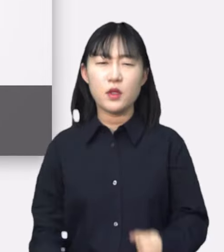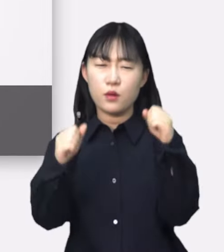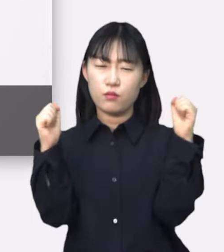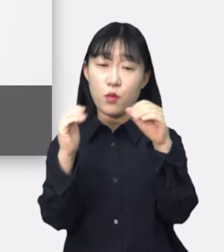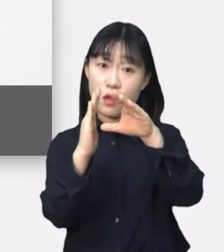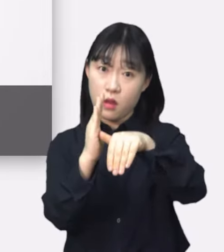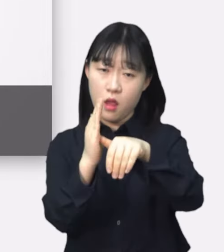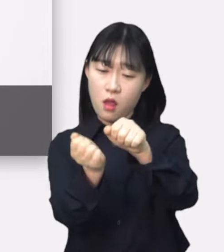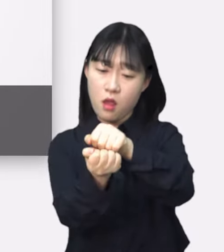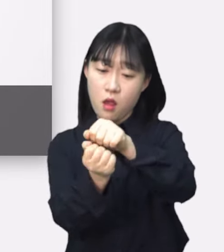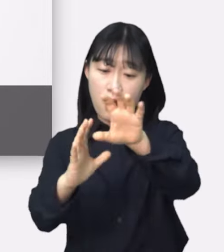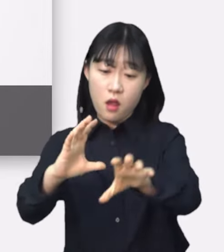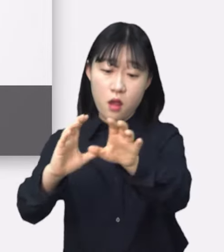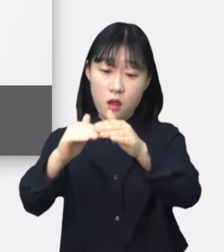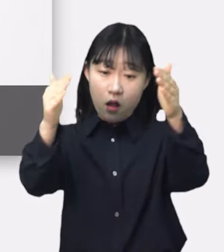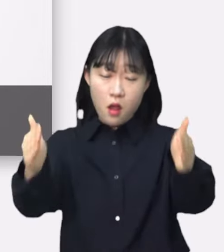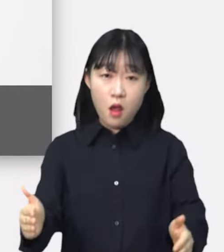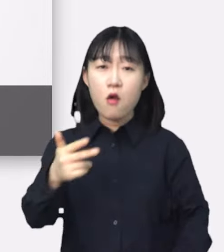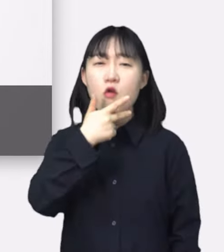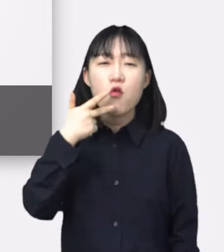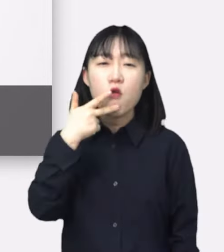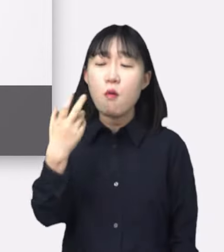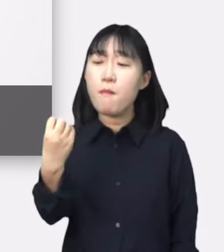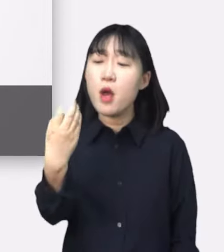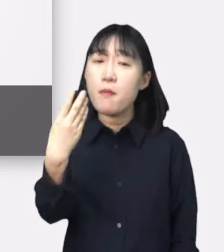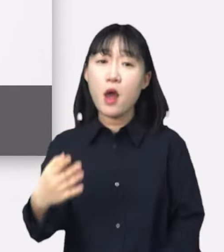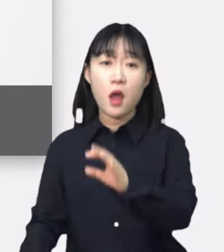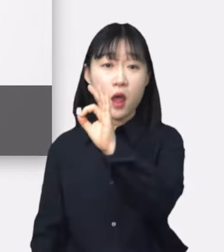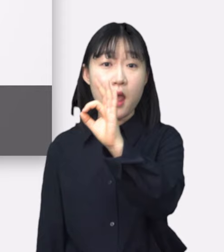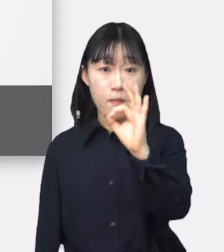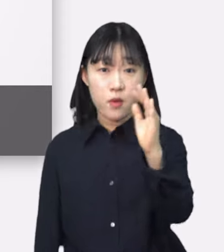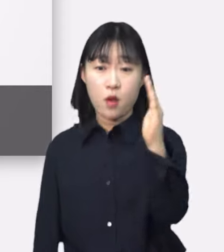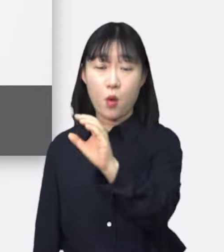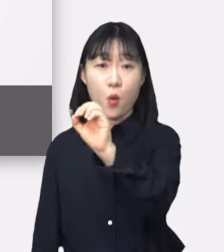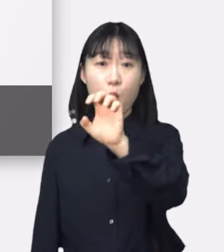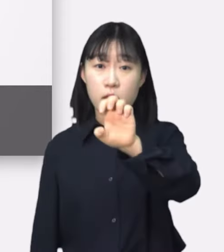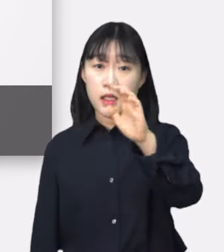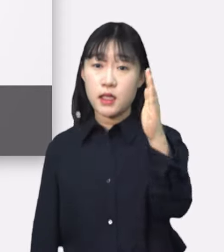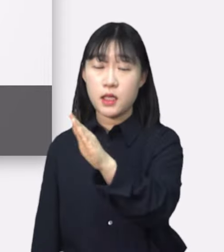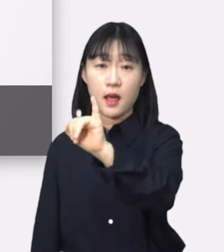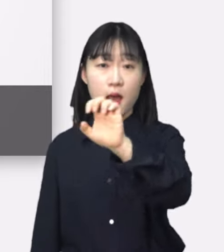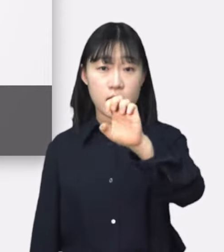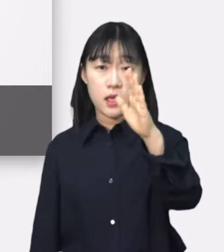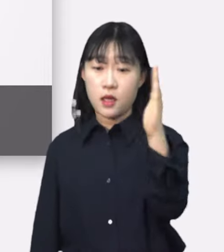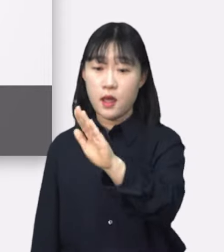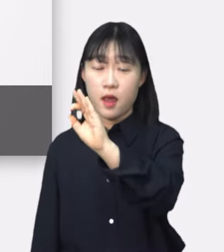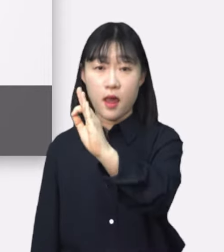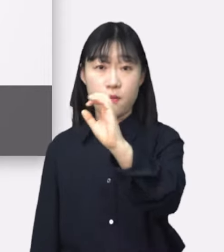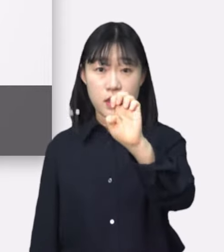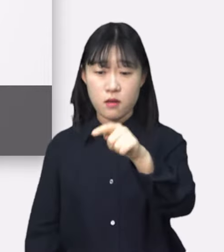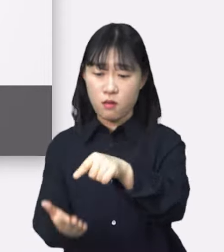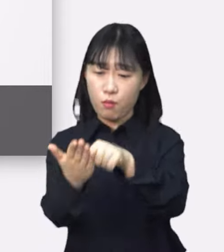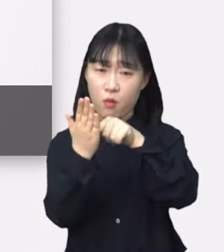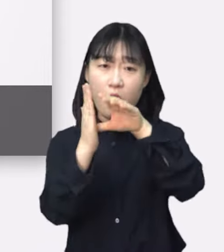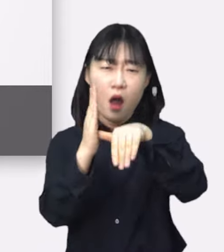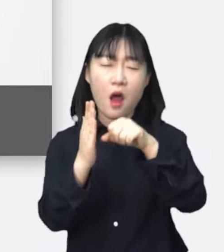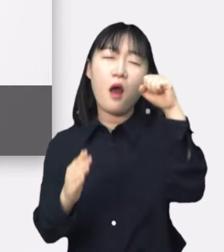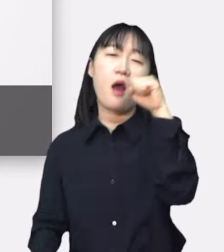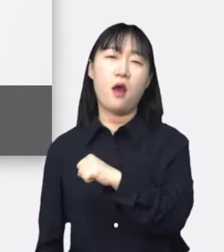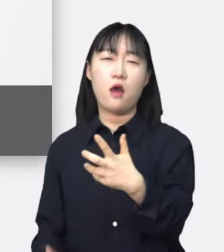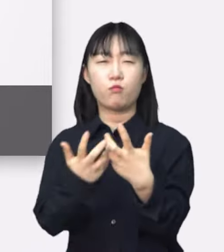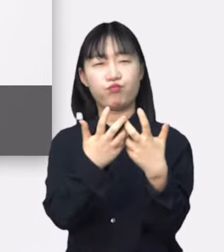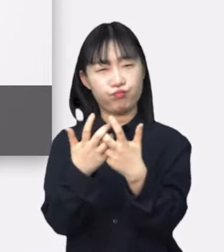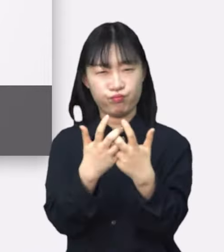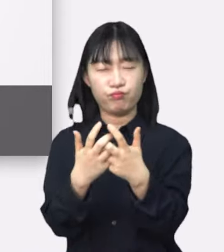겨울철에 FF, OE, IE, FE 에러가 발생할 경우 동결에 대해